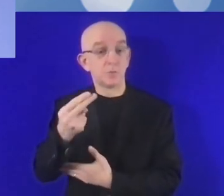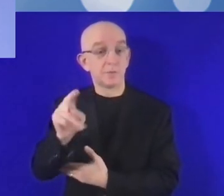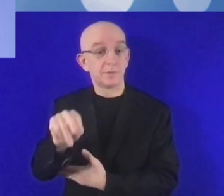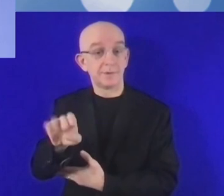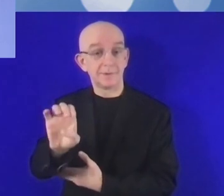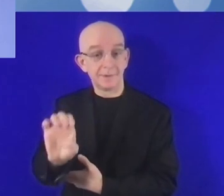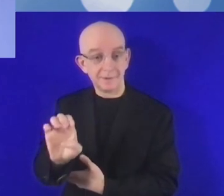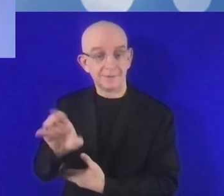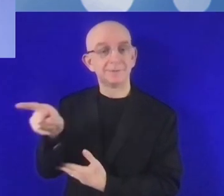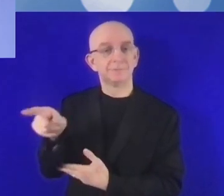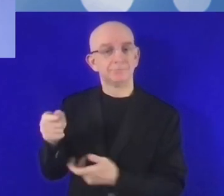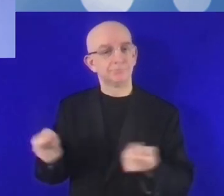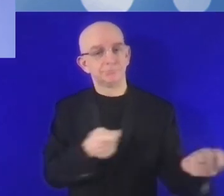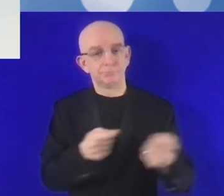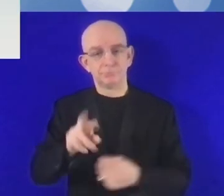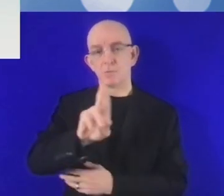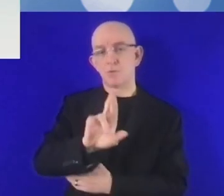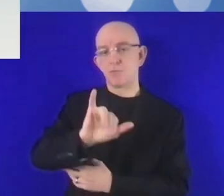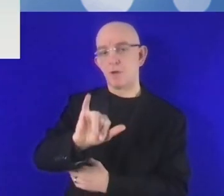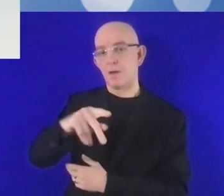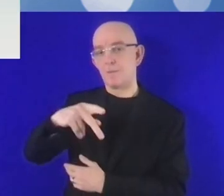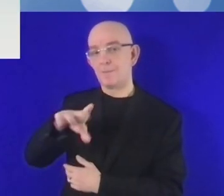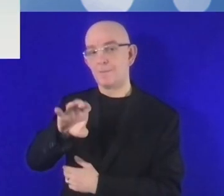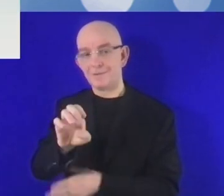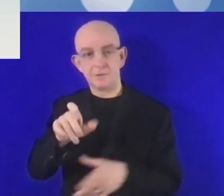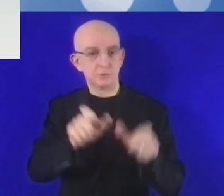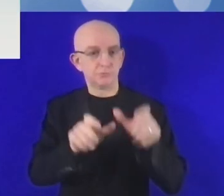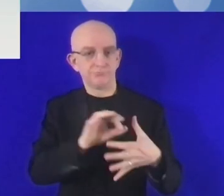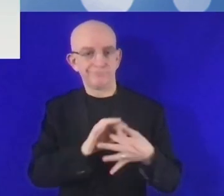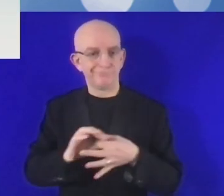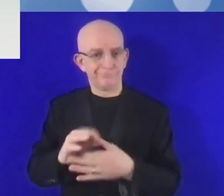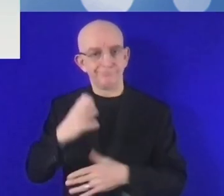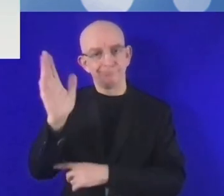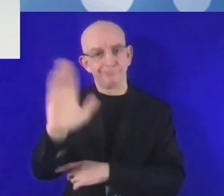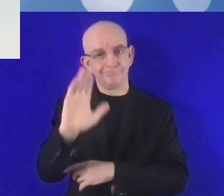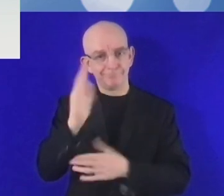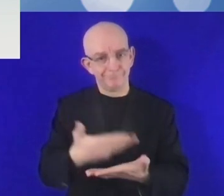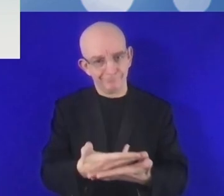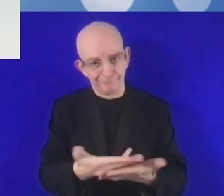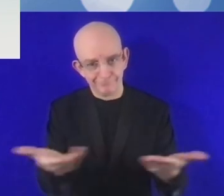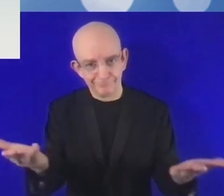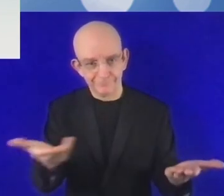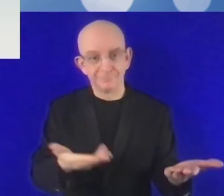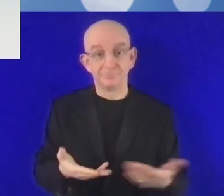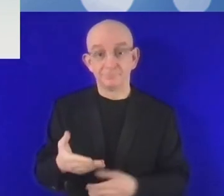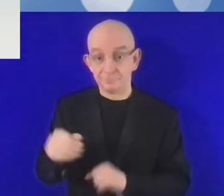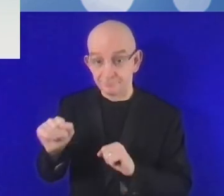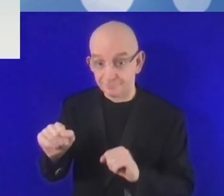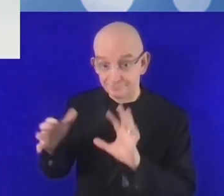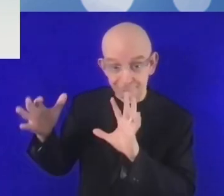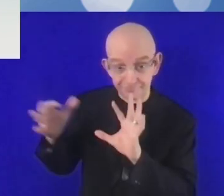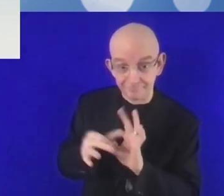которая является главой организации RIPE. Мириам, вы нас слышите? Доброе утро.